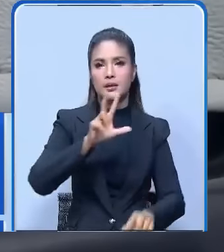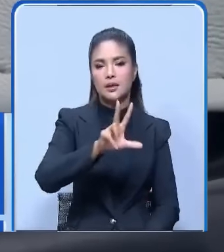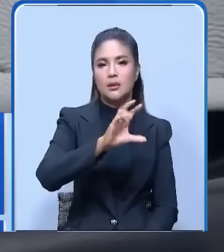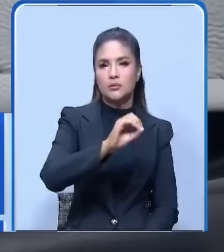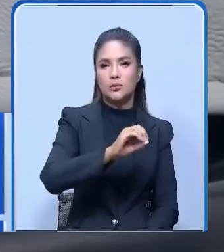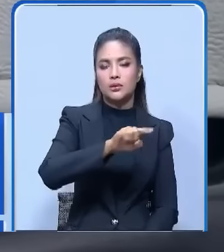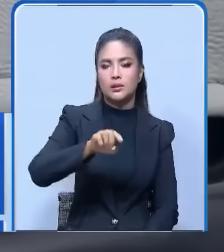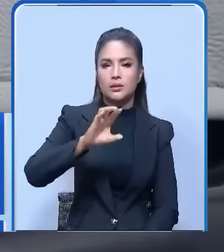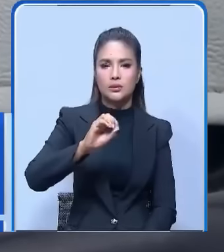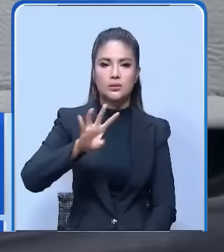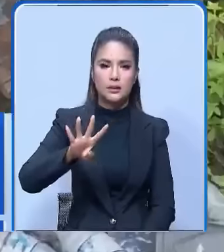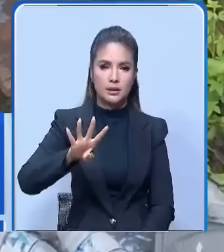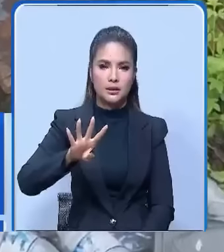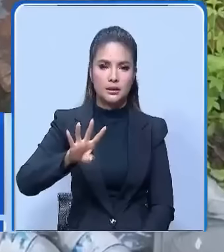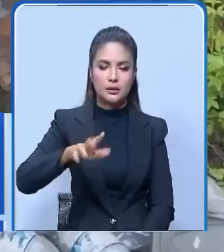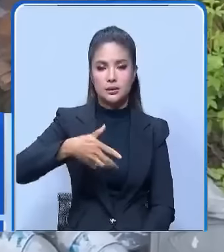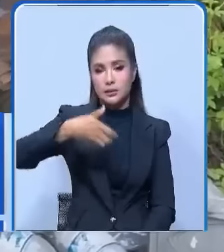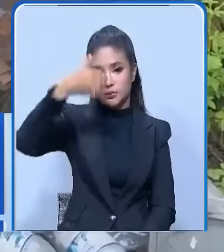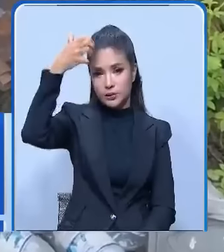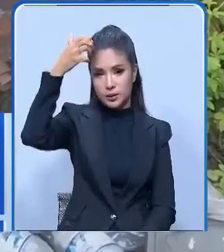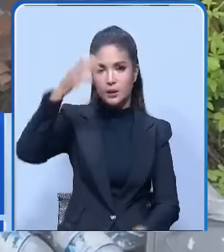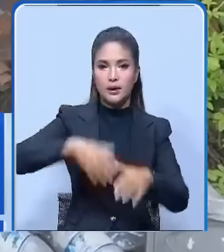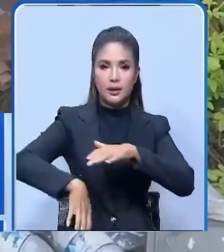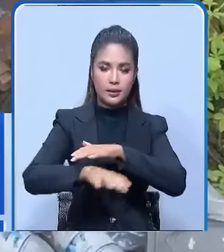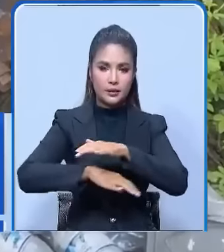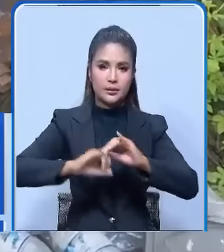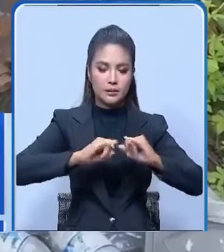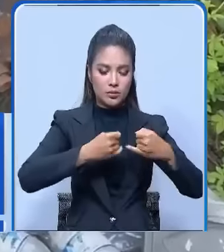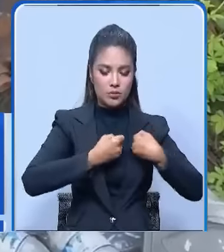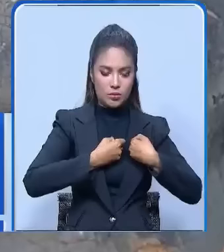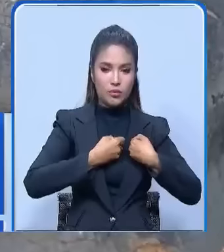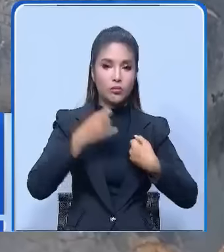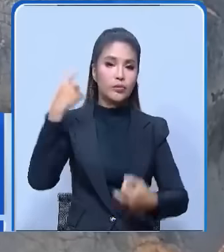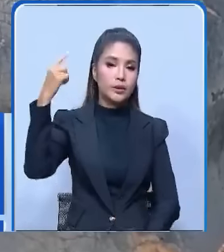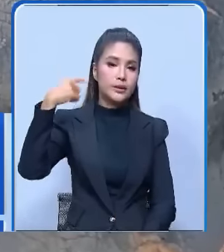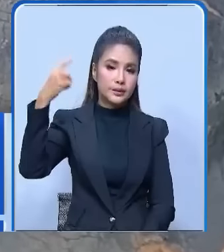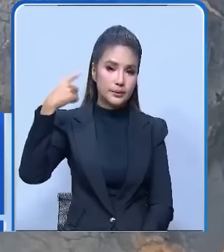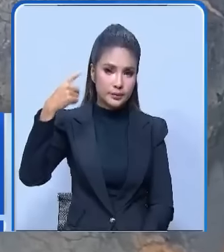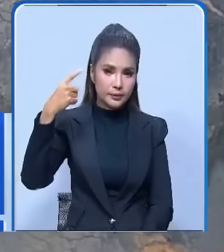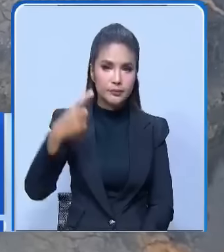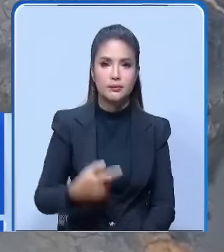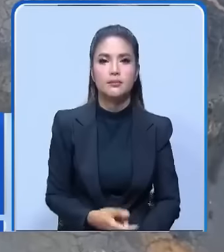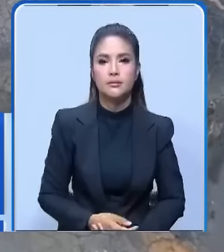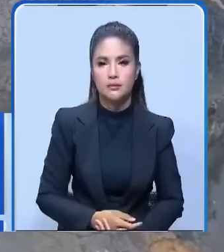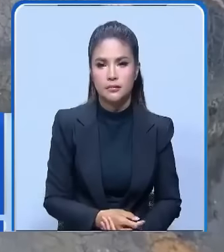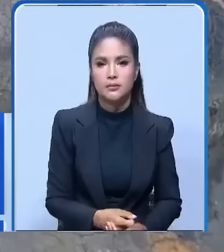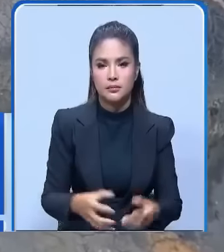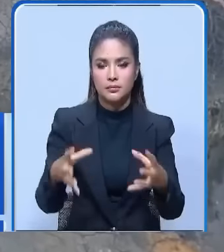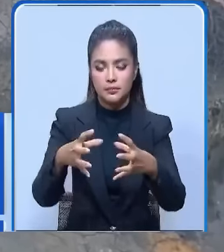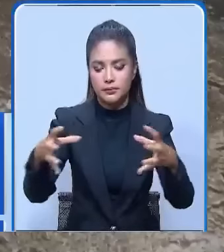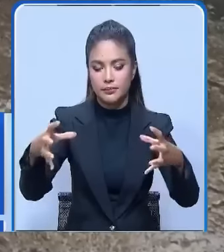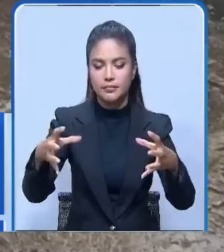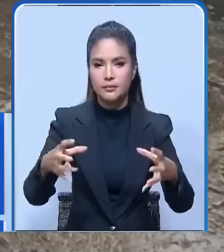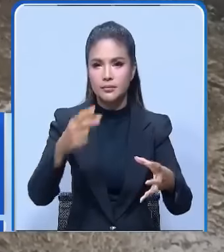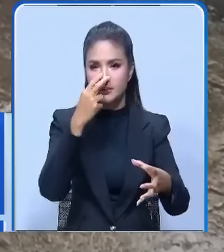30-04-11 สิงห์บุรีตามเอกสารเป็นของนางปานิสราชินบุตรเจ้าของรถนะคะมีบางถังที่ไม่สามารถตรวจสอบได้เพราะว่าถูกขูดทำลาย